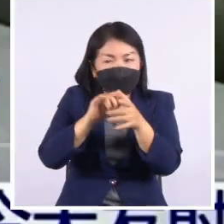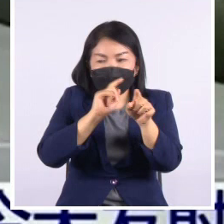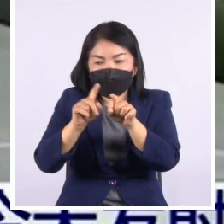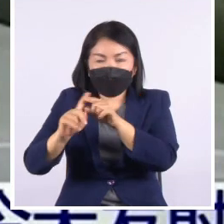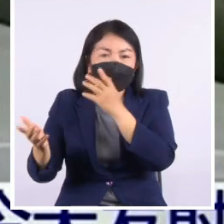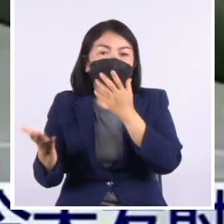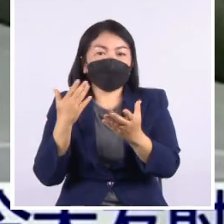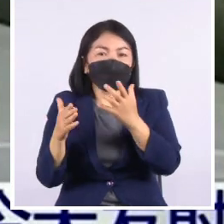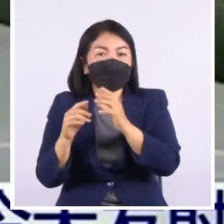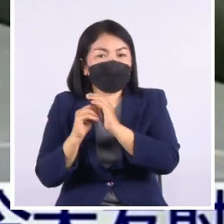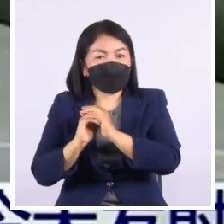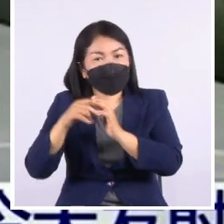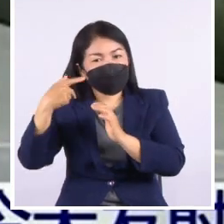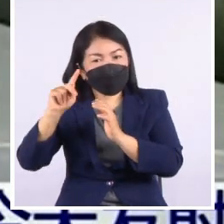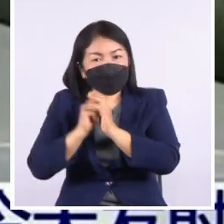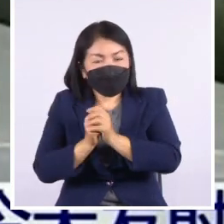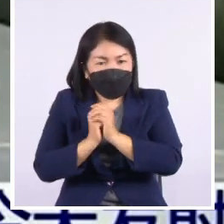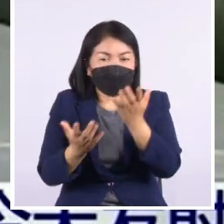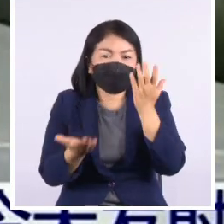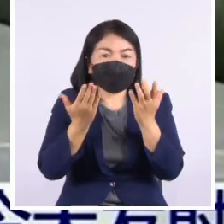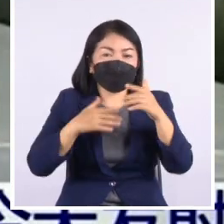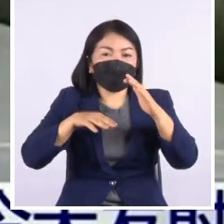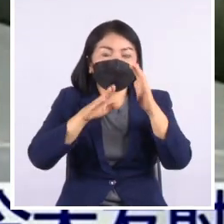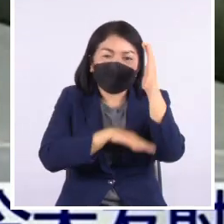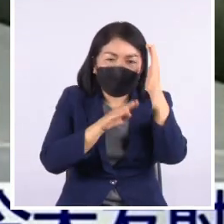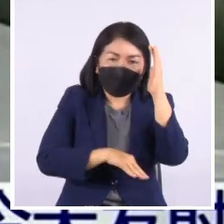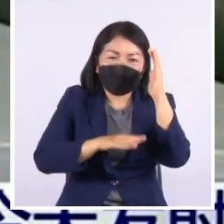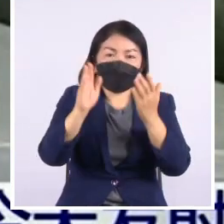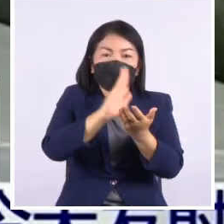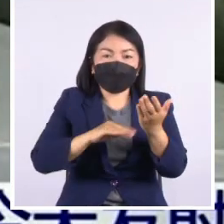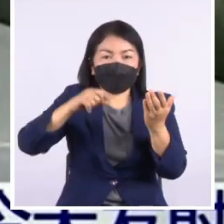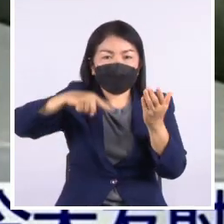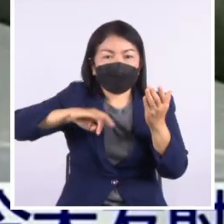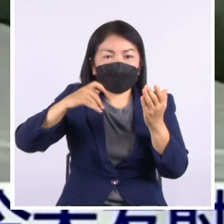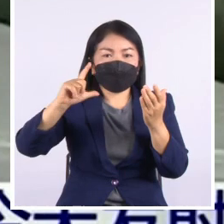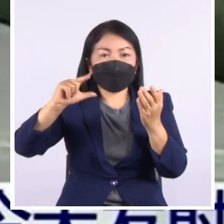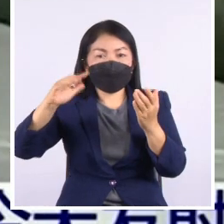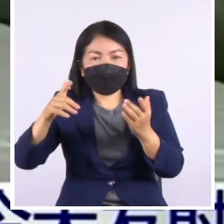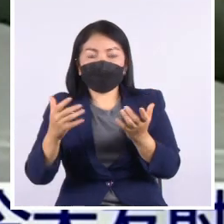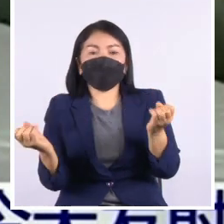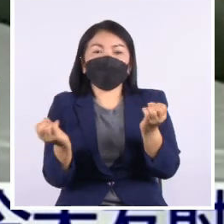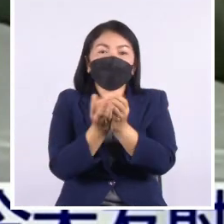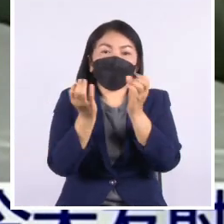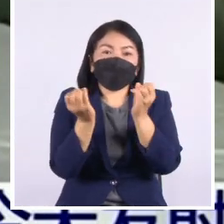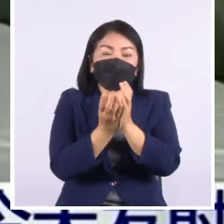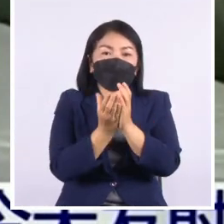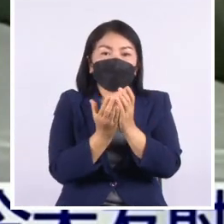งปักกิ่งหรือว่าทางใต้ของชิลียังมีกรุงเวลลิงตันของนิวซีแลนด์ที่อาจจะเผชิญด้วยครับเหมือนกับ